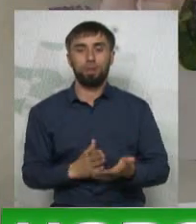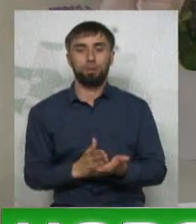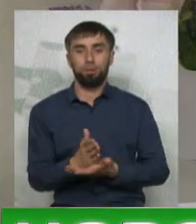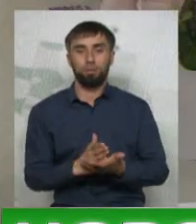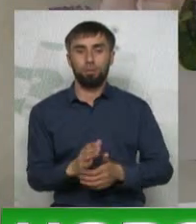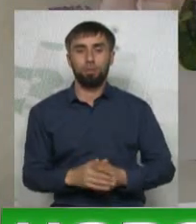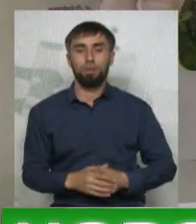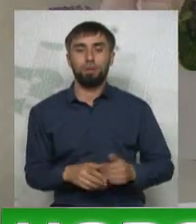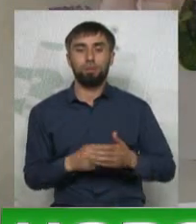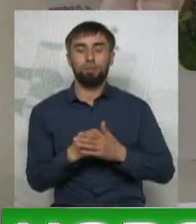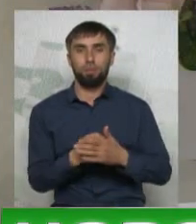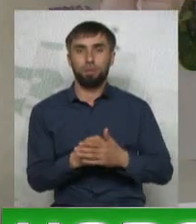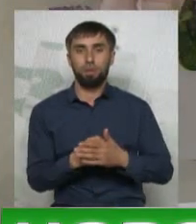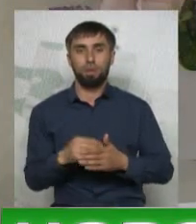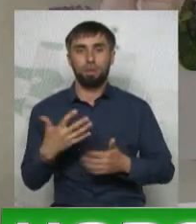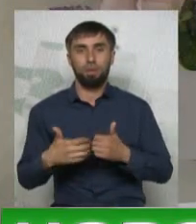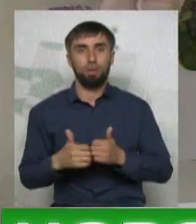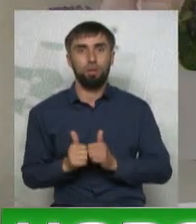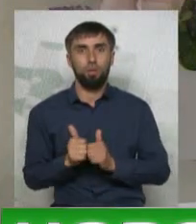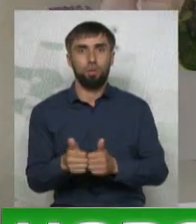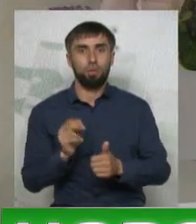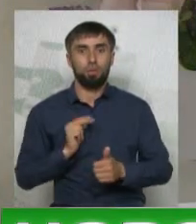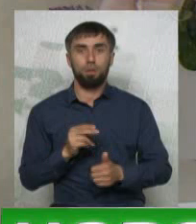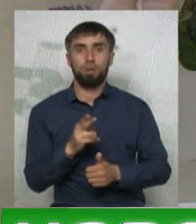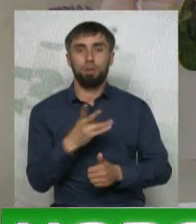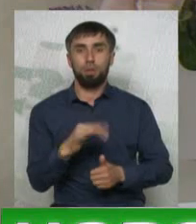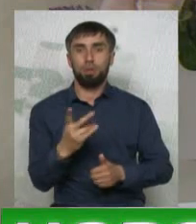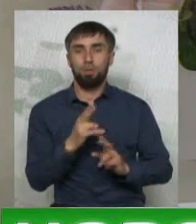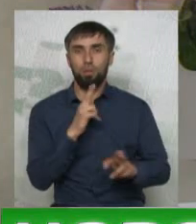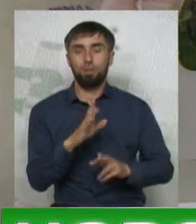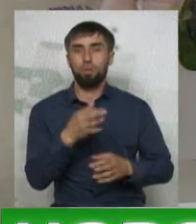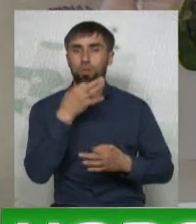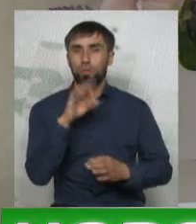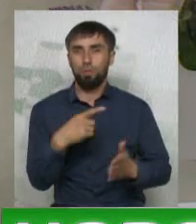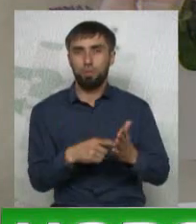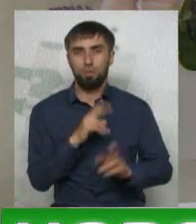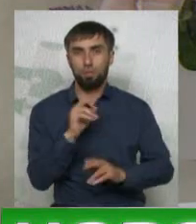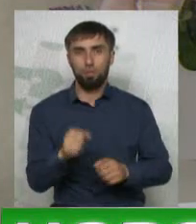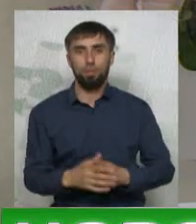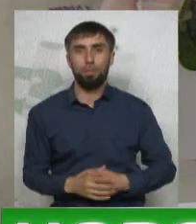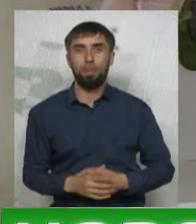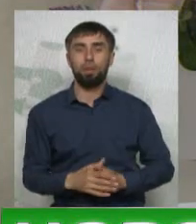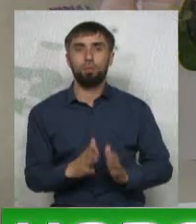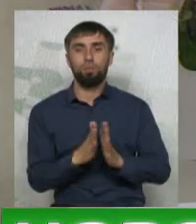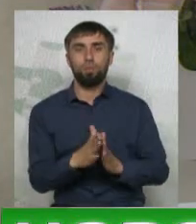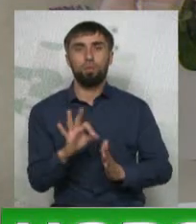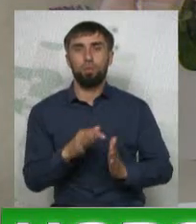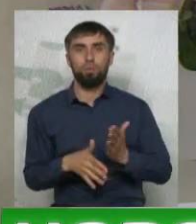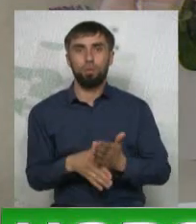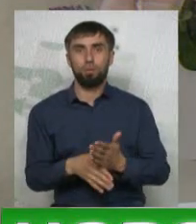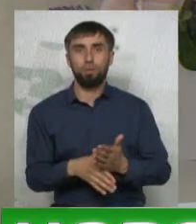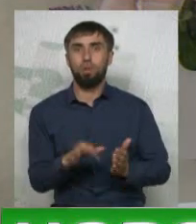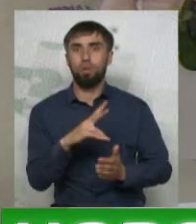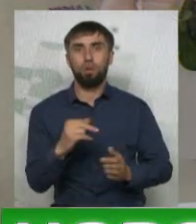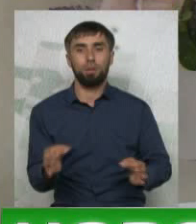заслуженным авторитетом среди коллег. К ней можно обратиться с любым вопросом, попросить о помощи.